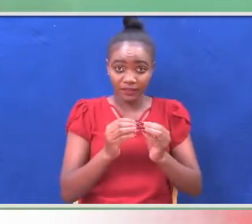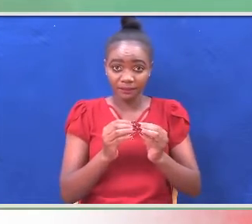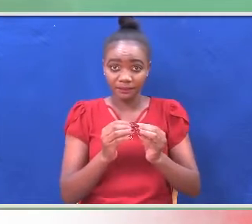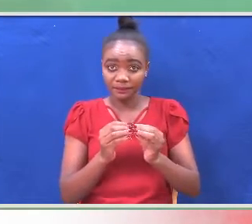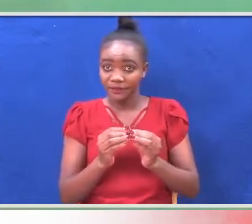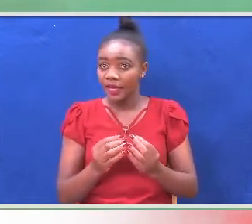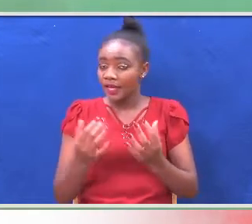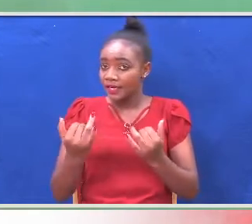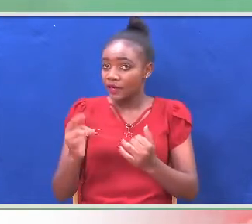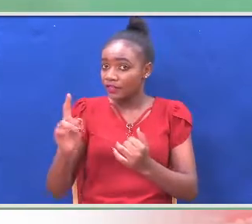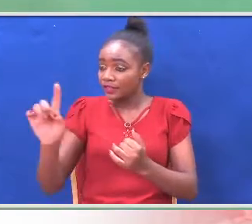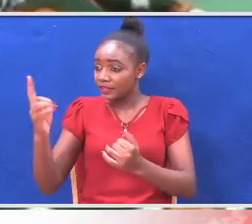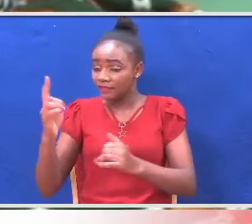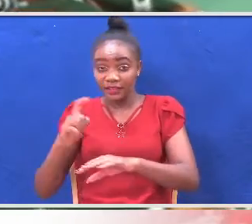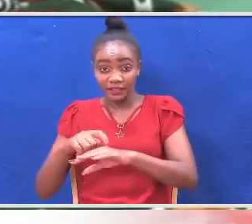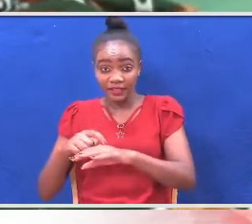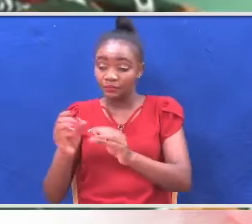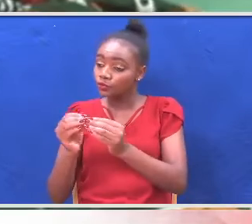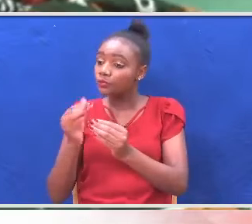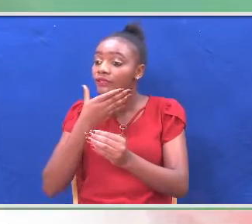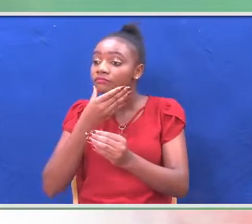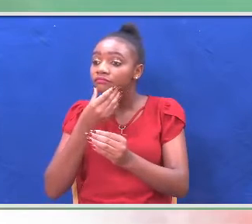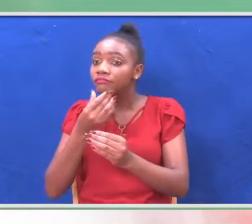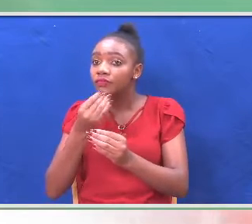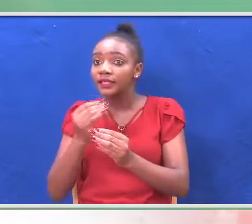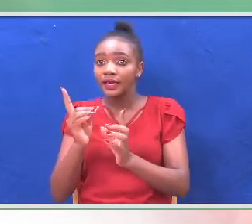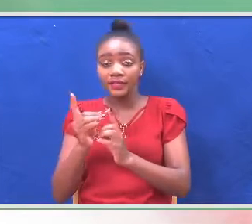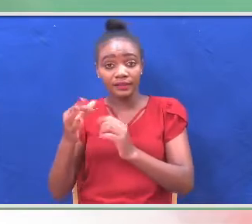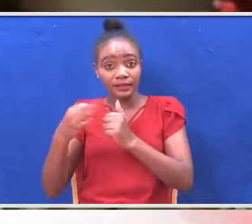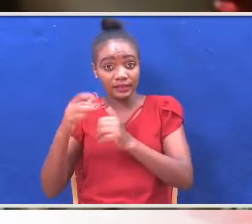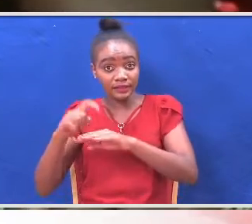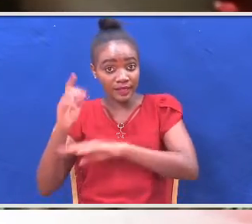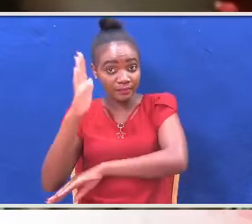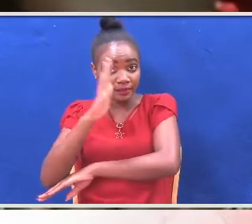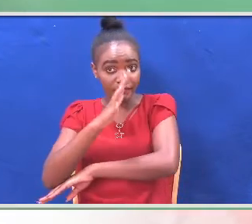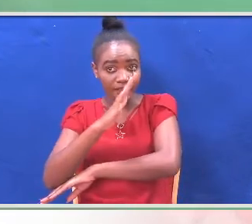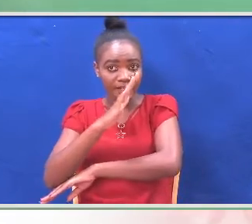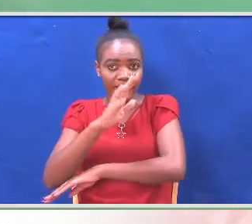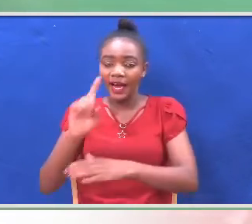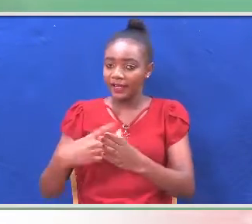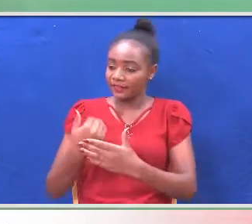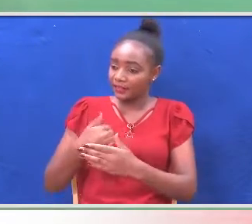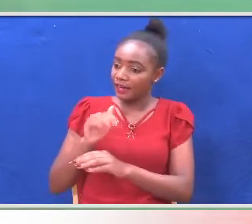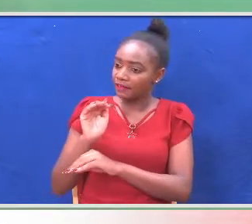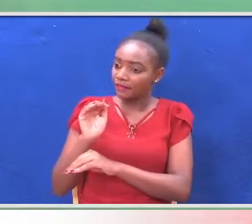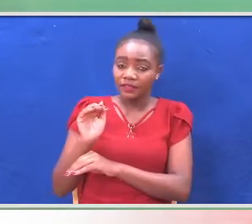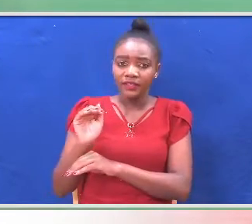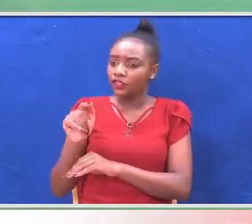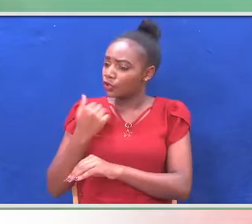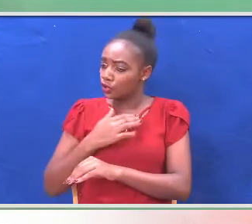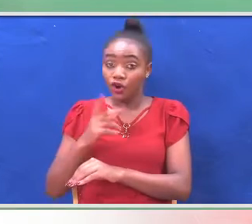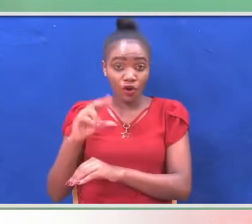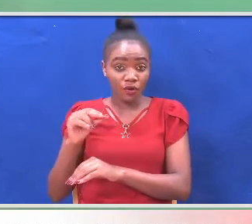kwanza kuniona ile tarehe 8 majioni. Kanita mara mbili, nikaenda pale akaniambia Trezo ongea, kaambia hapana niko